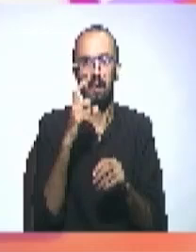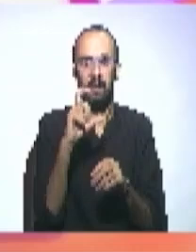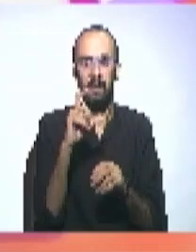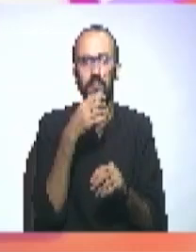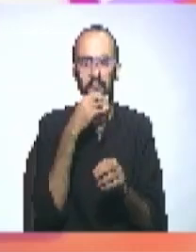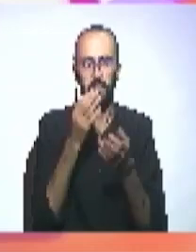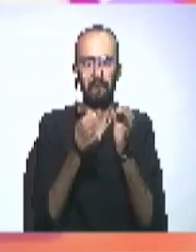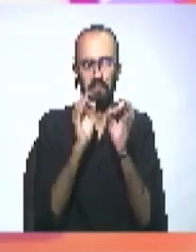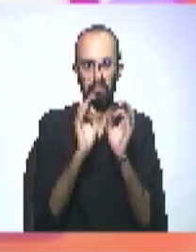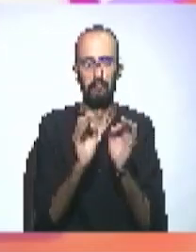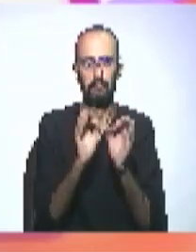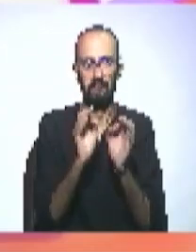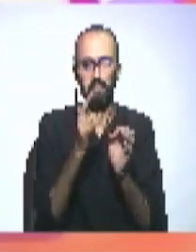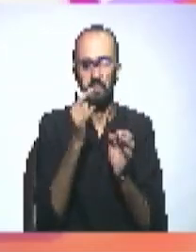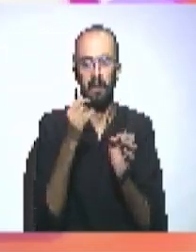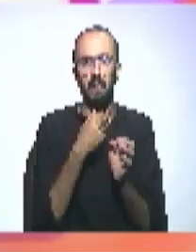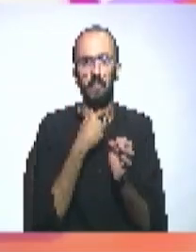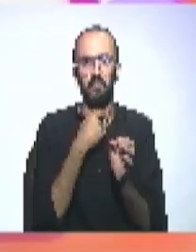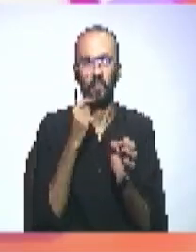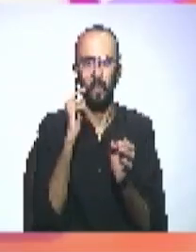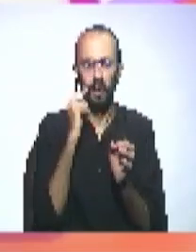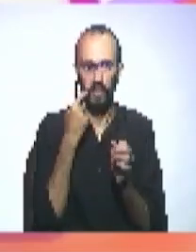ونفس المقاس. خدنا 100 جرام سكر